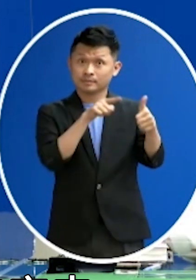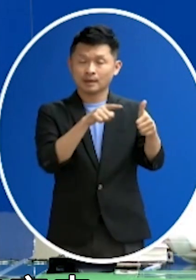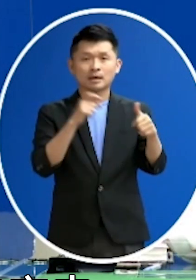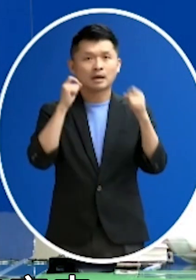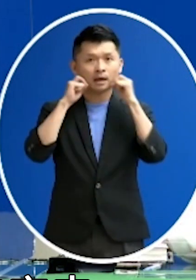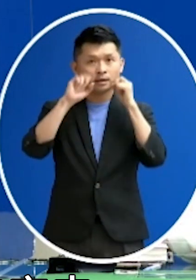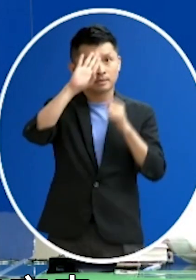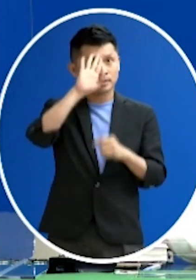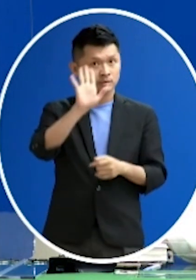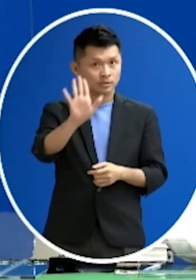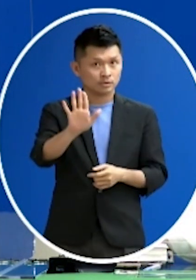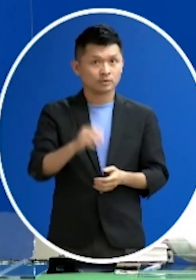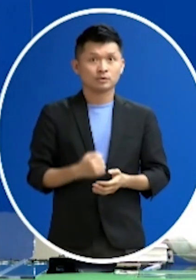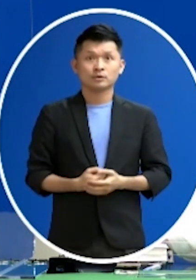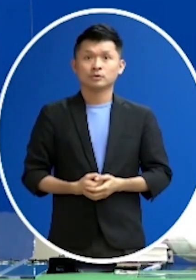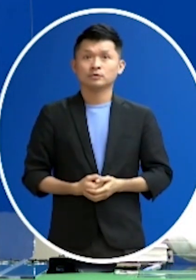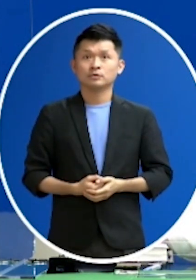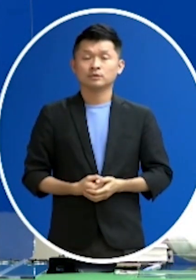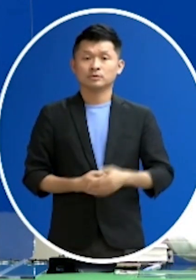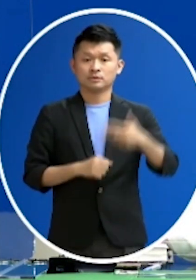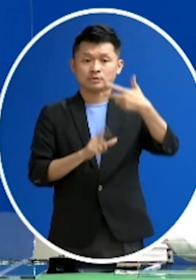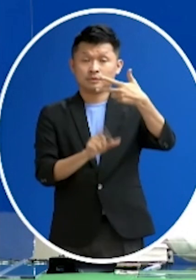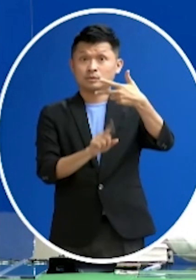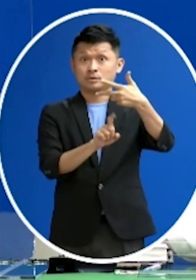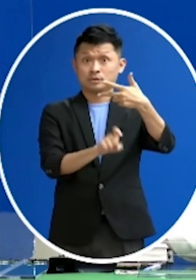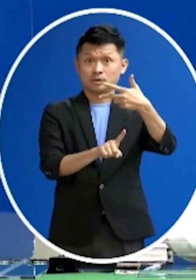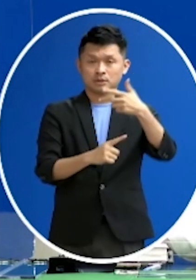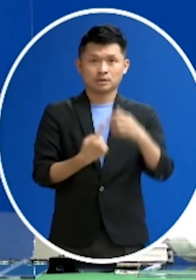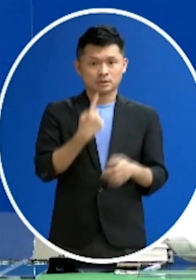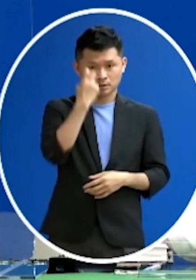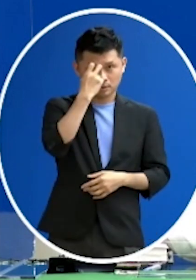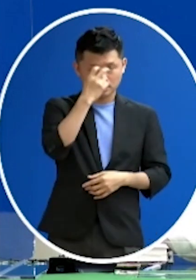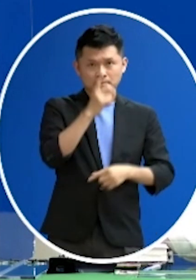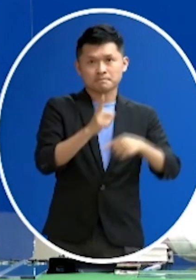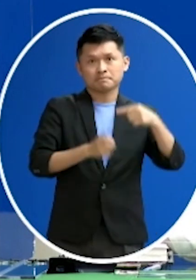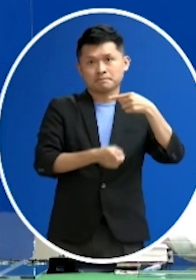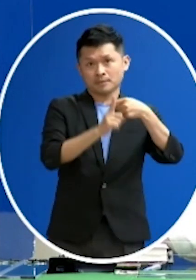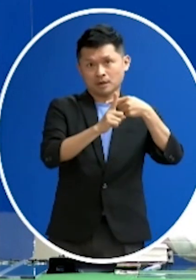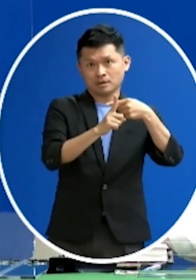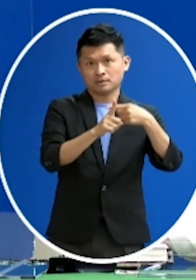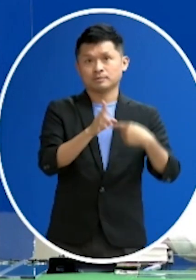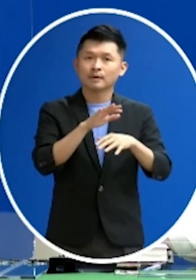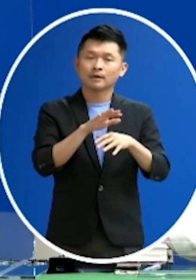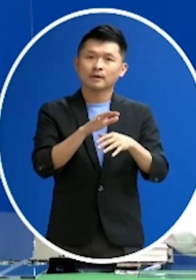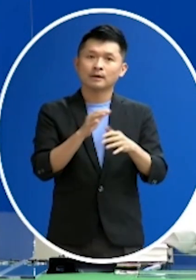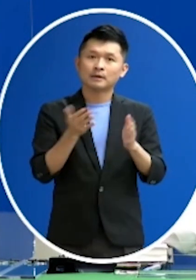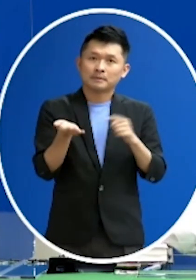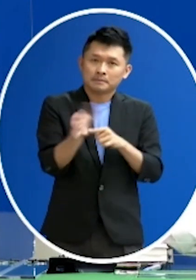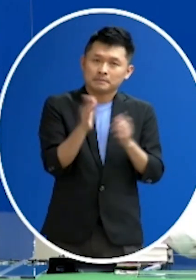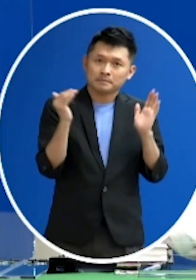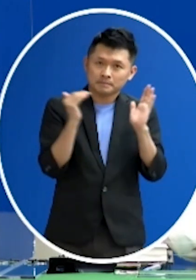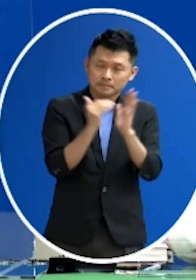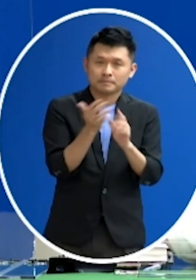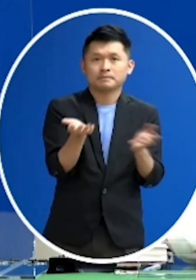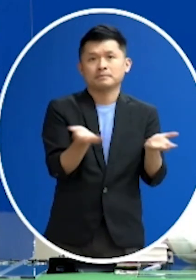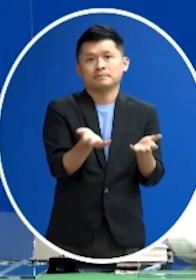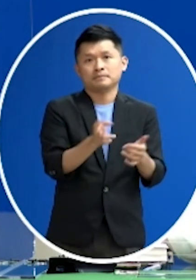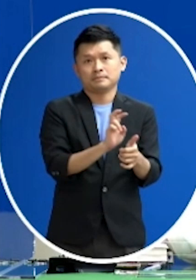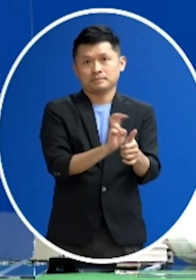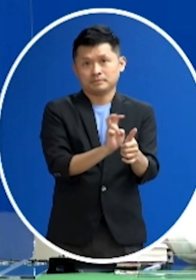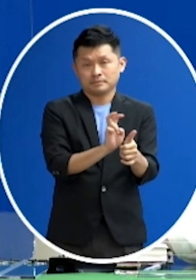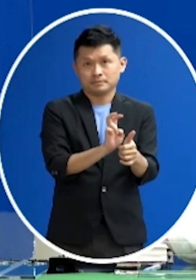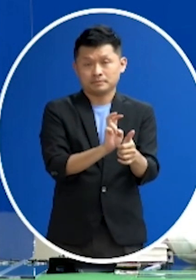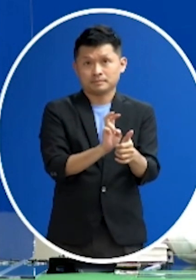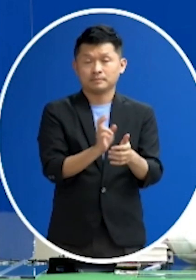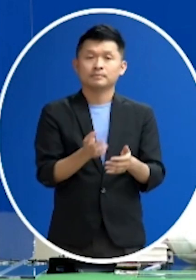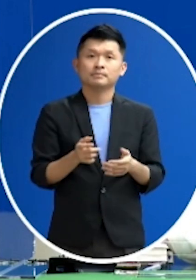症的病史，那在7月11号的时候筛检确诊 PCR 阳性，不过后续不幸因为这个癌症的一